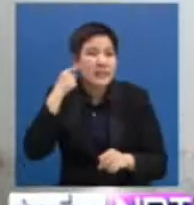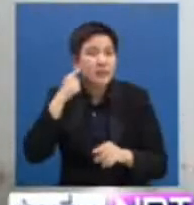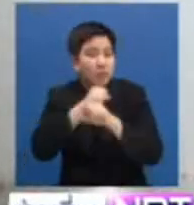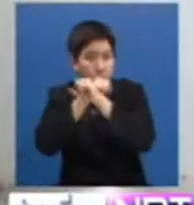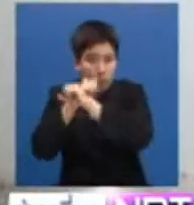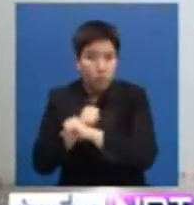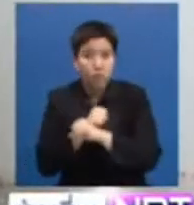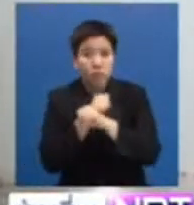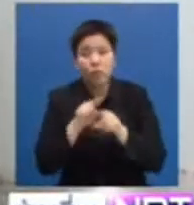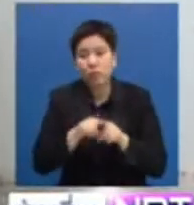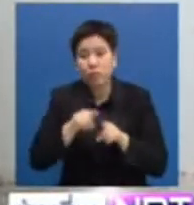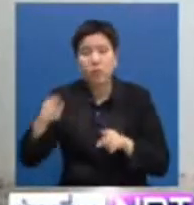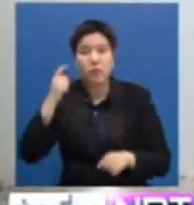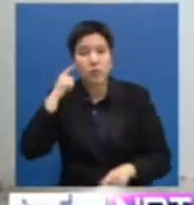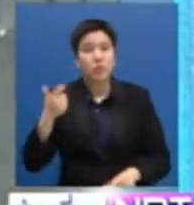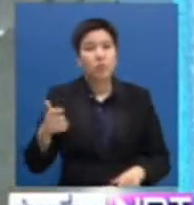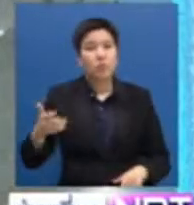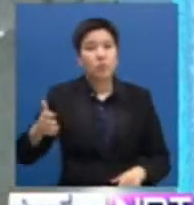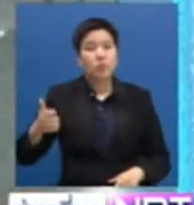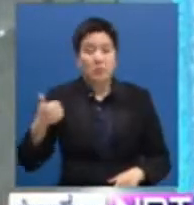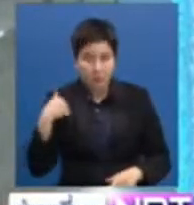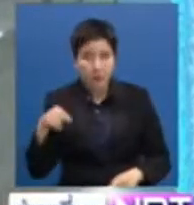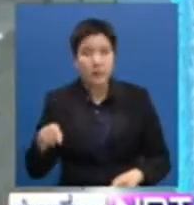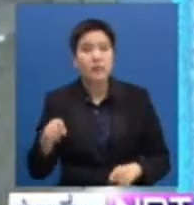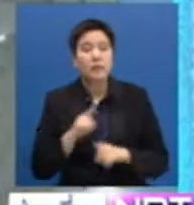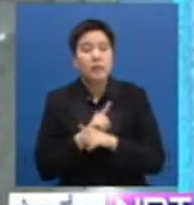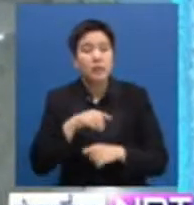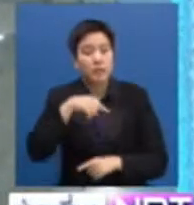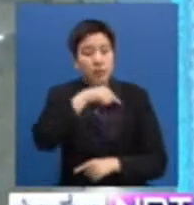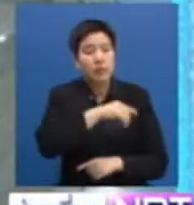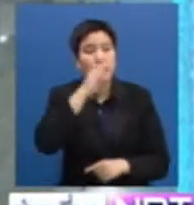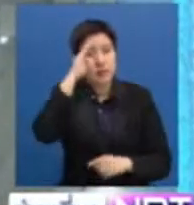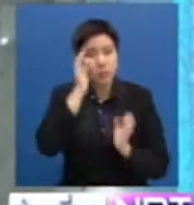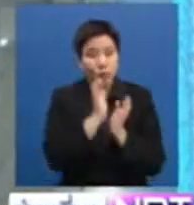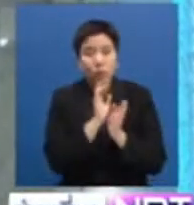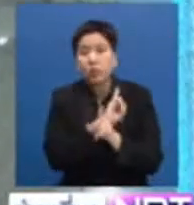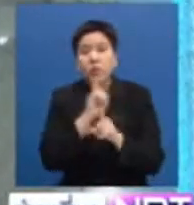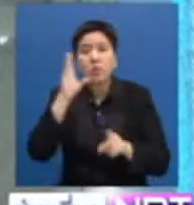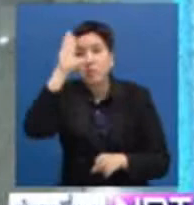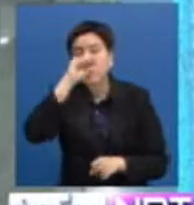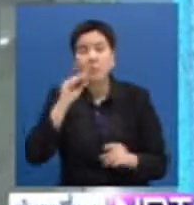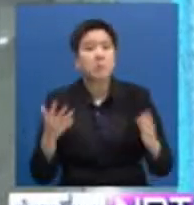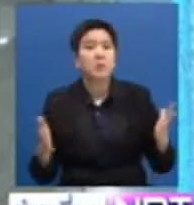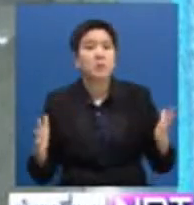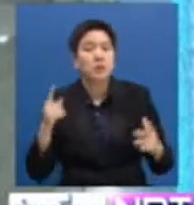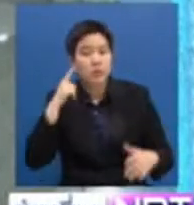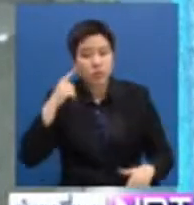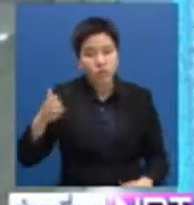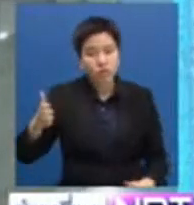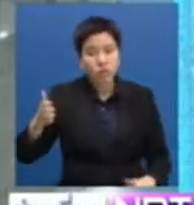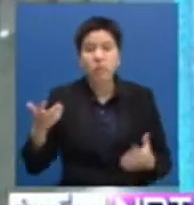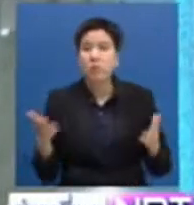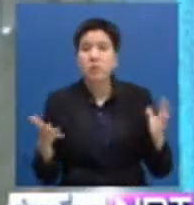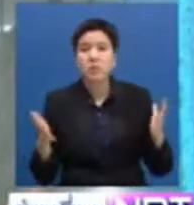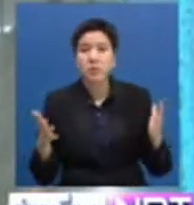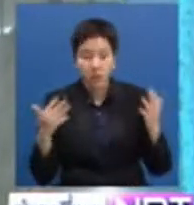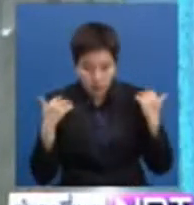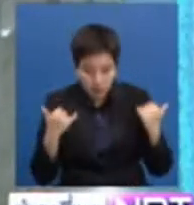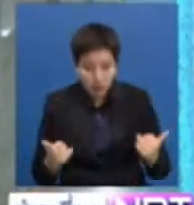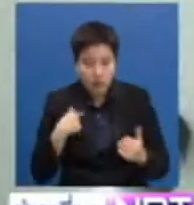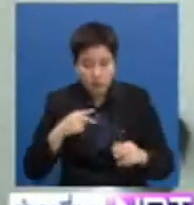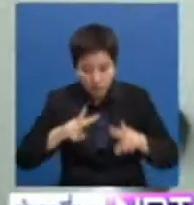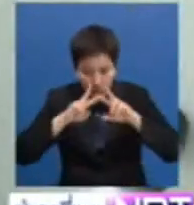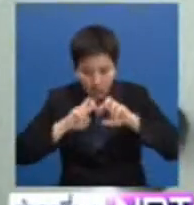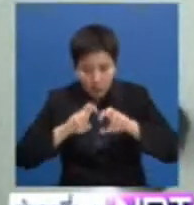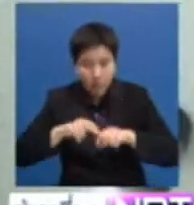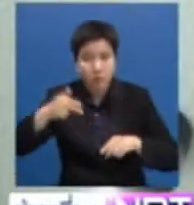ก็จะดังไปที่โทรศัพท์มือถือของตนเองและที่สถานีตำรวจแต่เมื่อคืนกลับไม่มีสัญญาณดังแต่อย่างใดและจากการตรวจสอบ